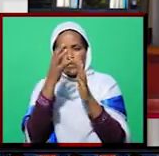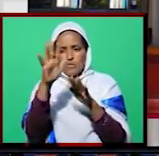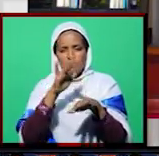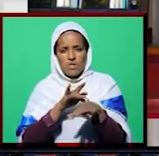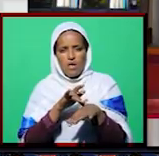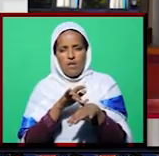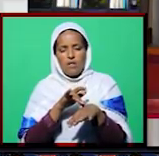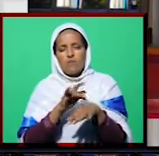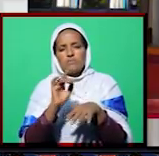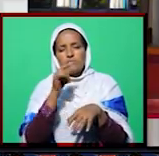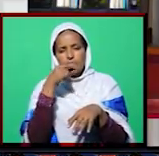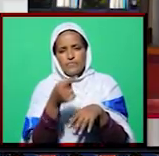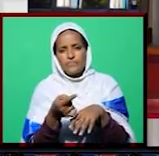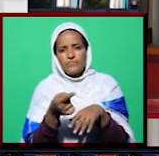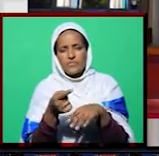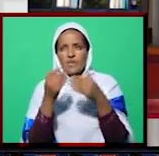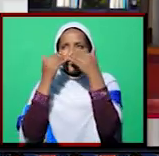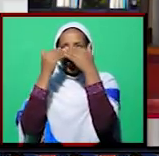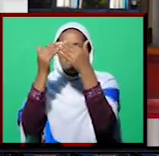ላይ ንባ መስዋዕተ ስብሐት